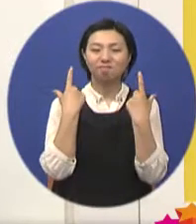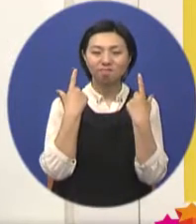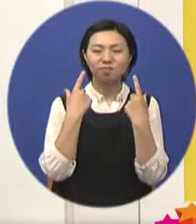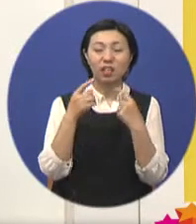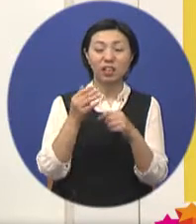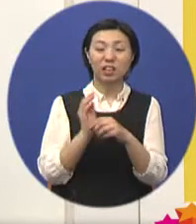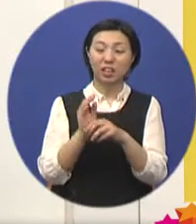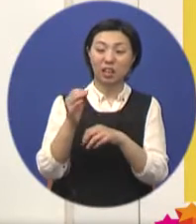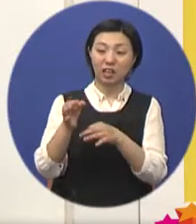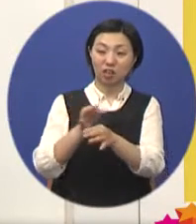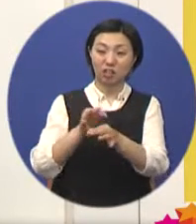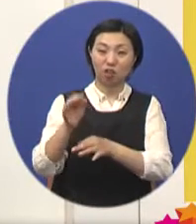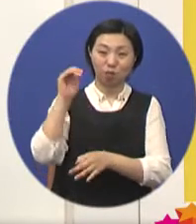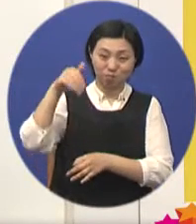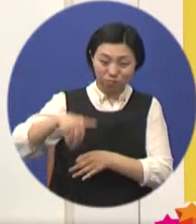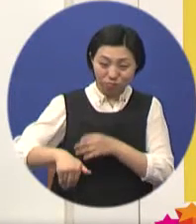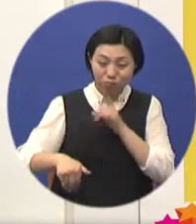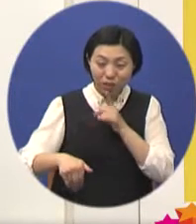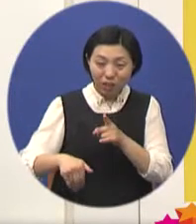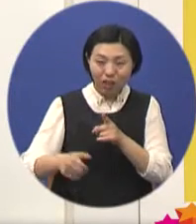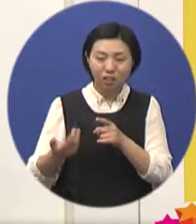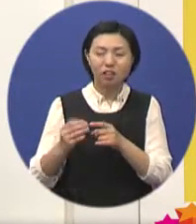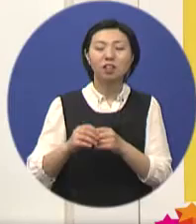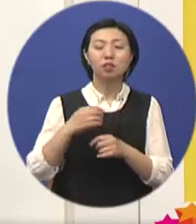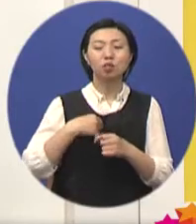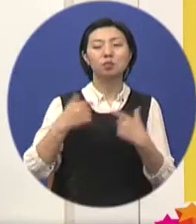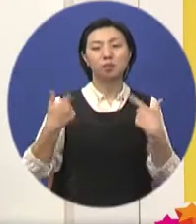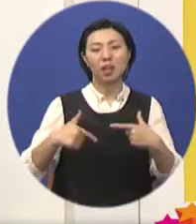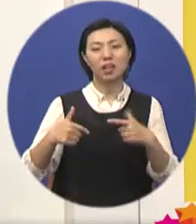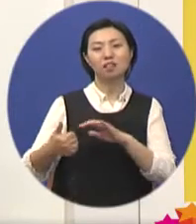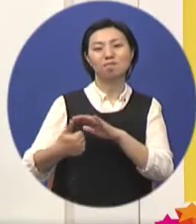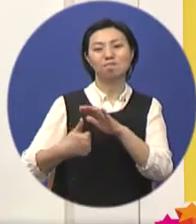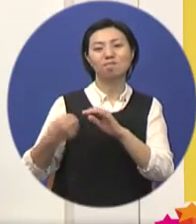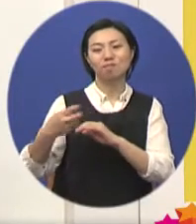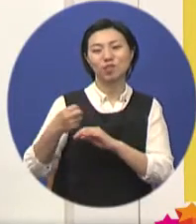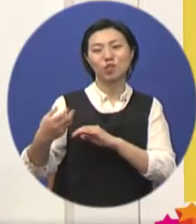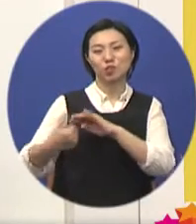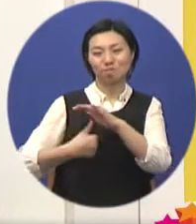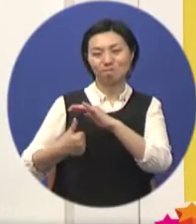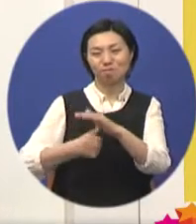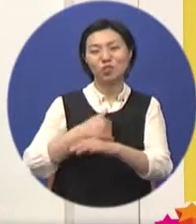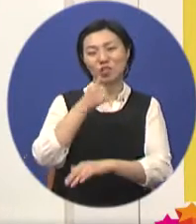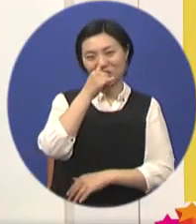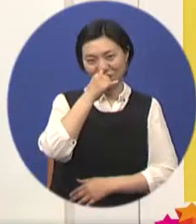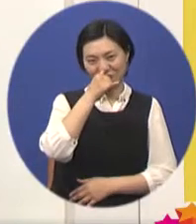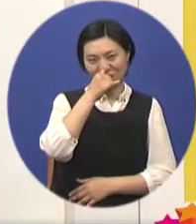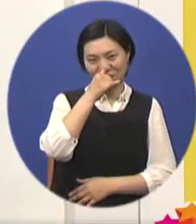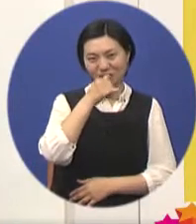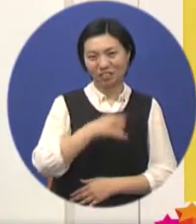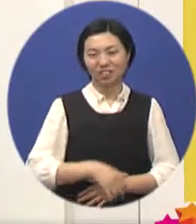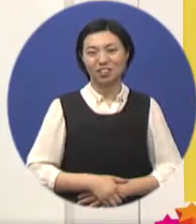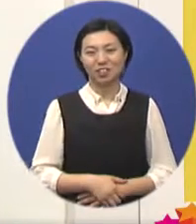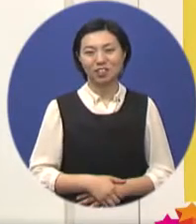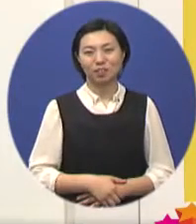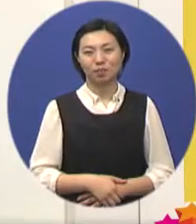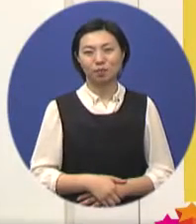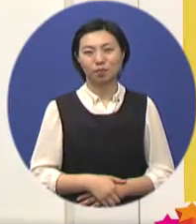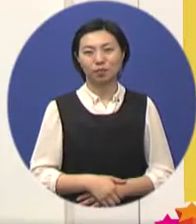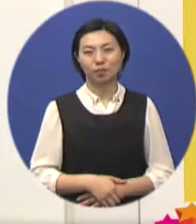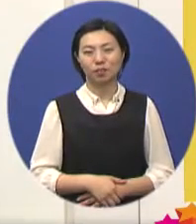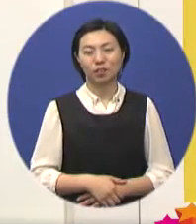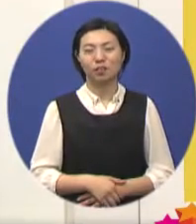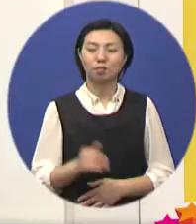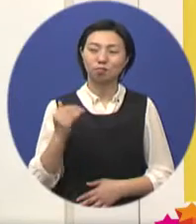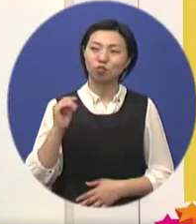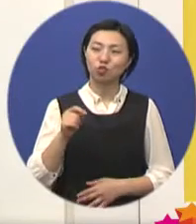된다고 그러는데 그래도 그냥 매일 찾아주시는 손님들이 단골 손님들이 계셔갖고 오실 때 단골 손님들이